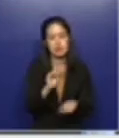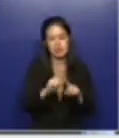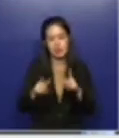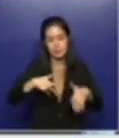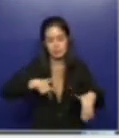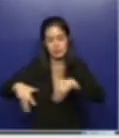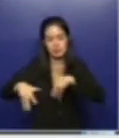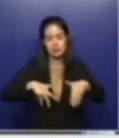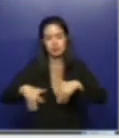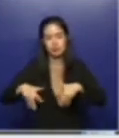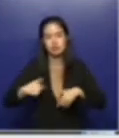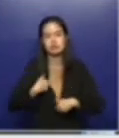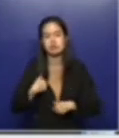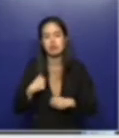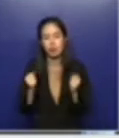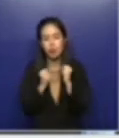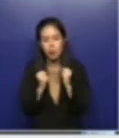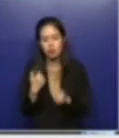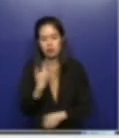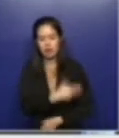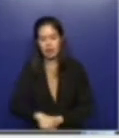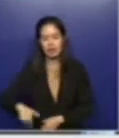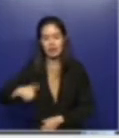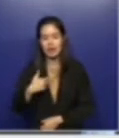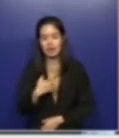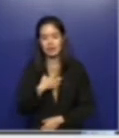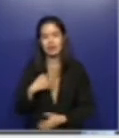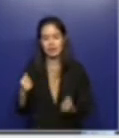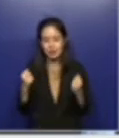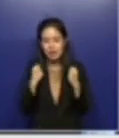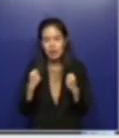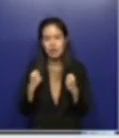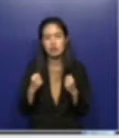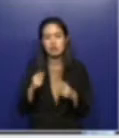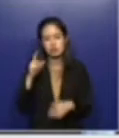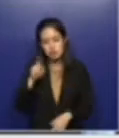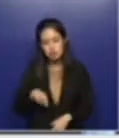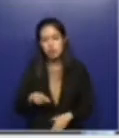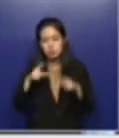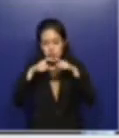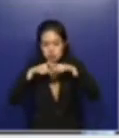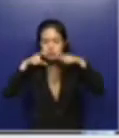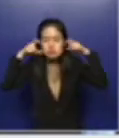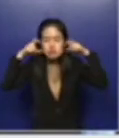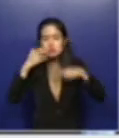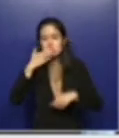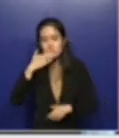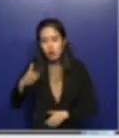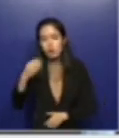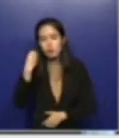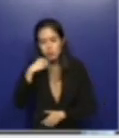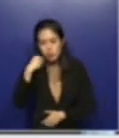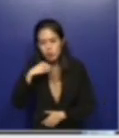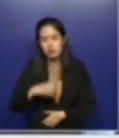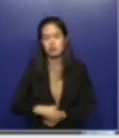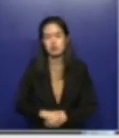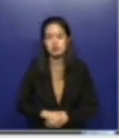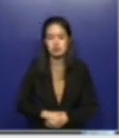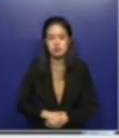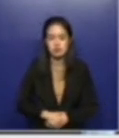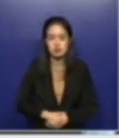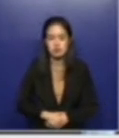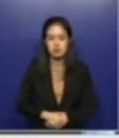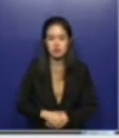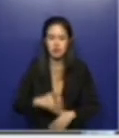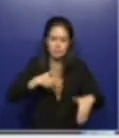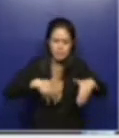ล้วผู้บริหารช่วยเขาไปได้เขาจำเป็นต้องใส่หมวกกันน็อกจำเป็นต้องรักษาตัวเองจำเป็นต้องใส่มาสก์ประชาช